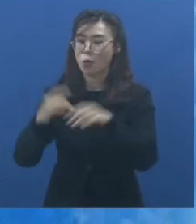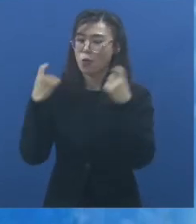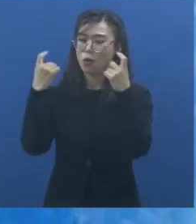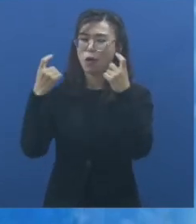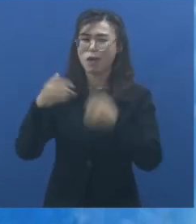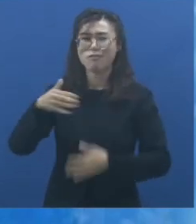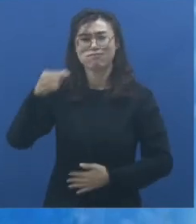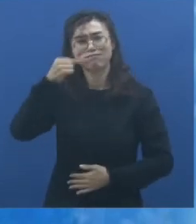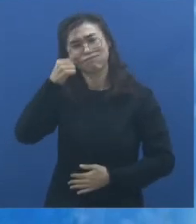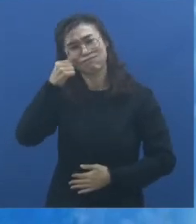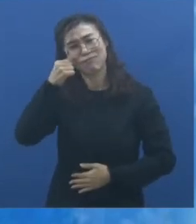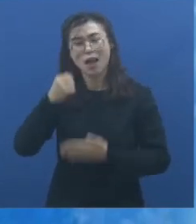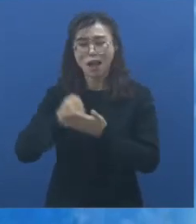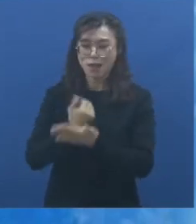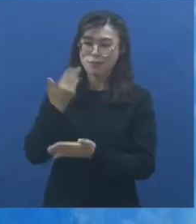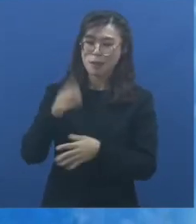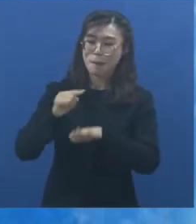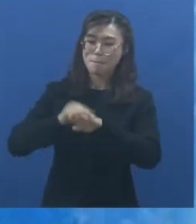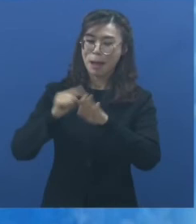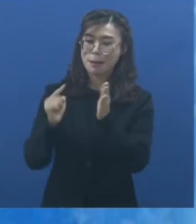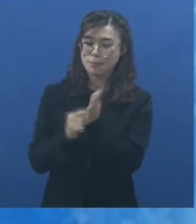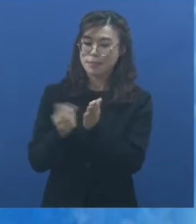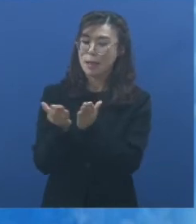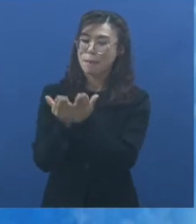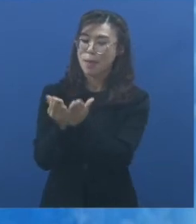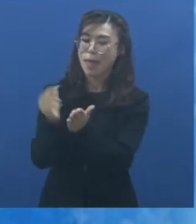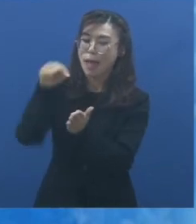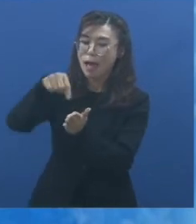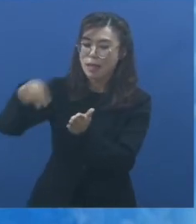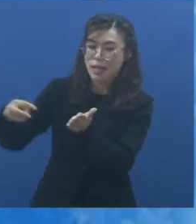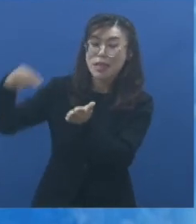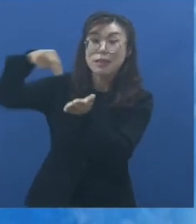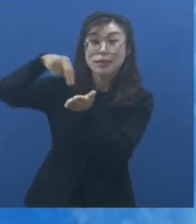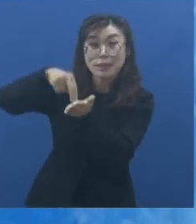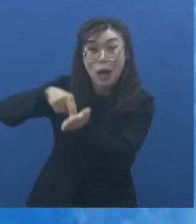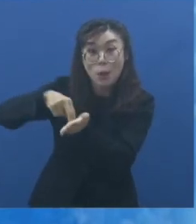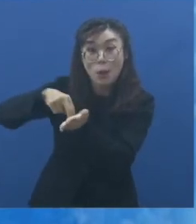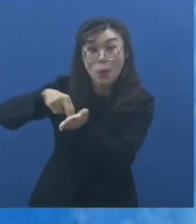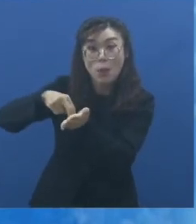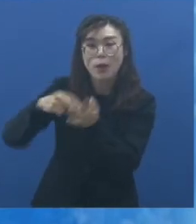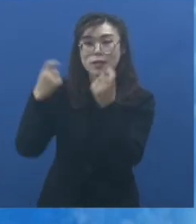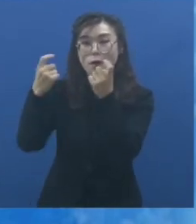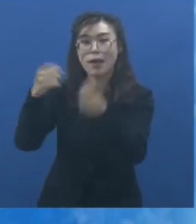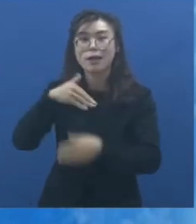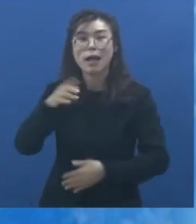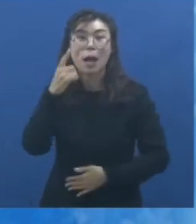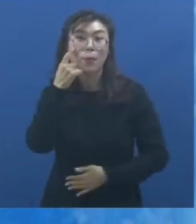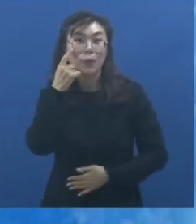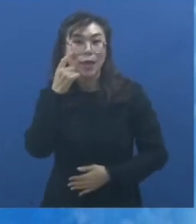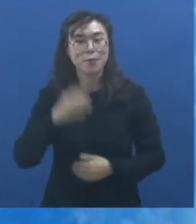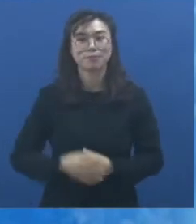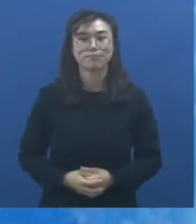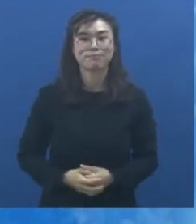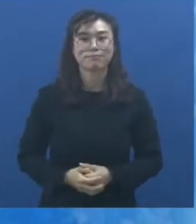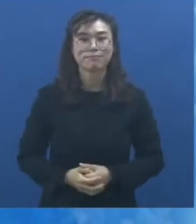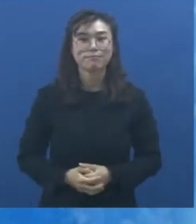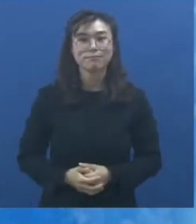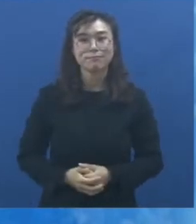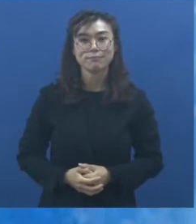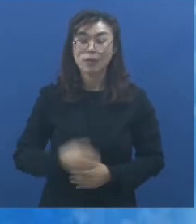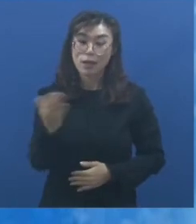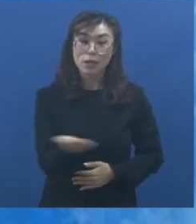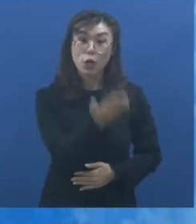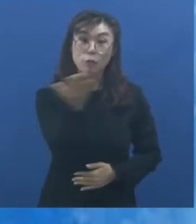큰 최근 이상의 싫어서 이제 보낸다 고 생각하고 종이배 한번 만들어 볼게요 자 여러분들 그